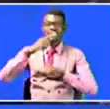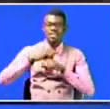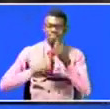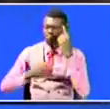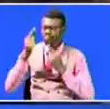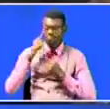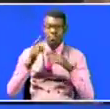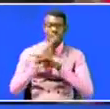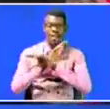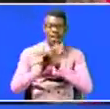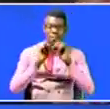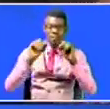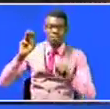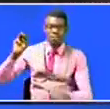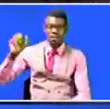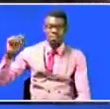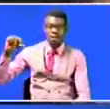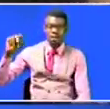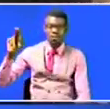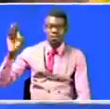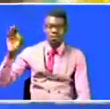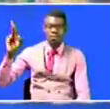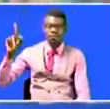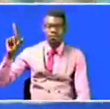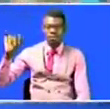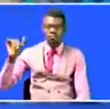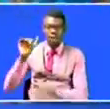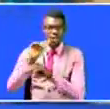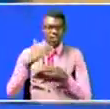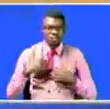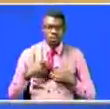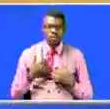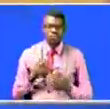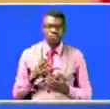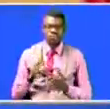John Magufuli has asked people to stop putting their lives at risk.